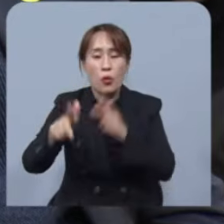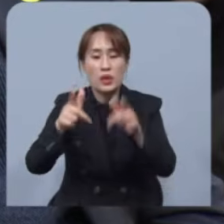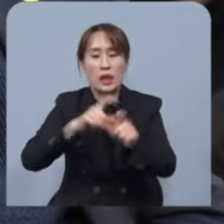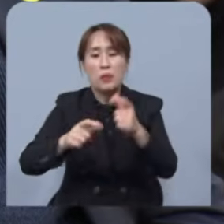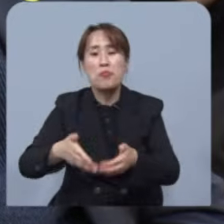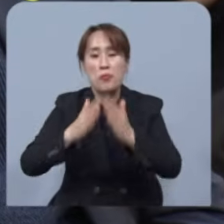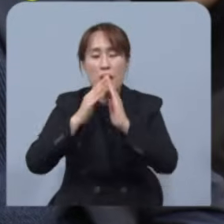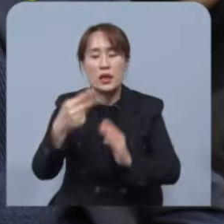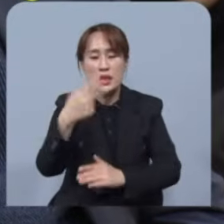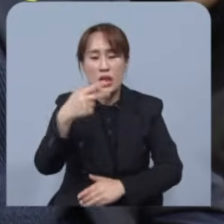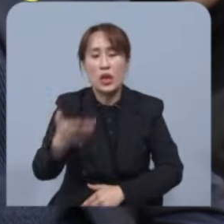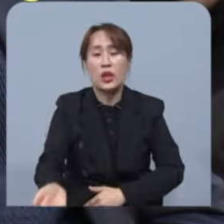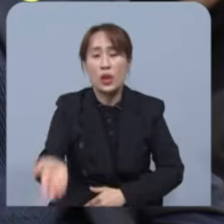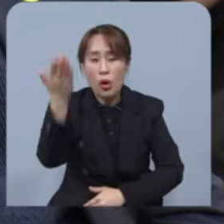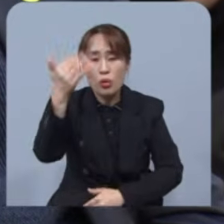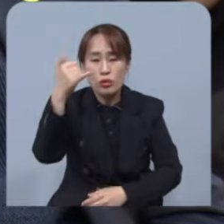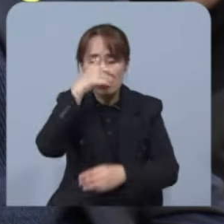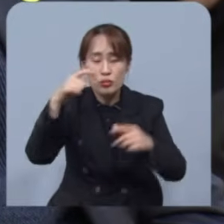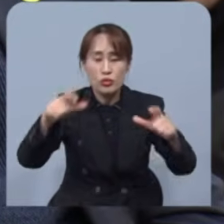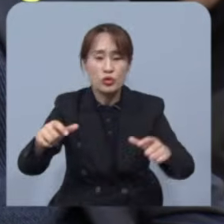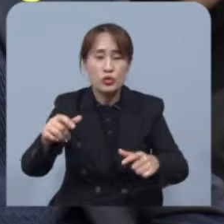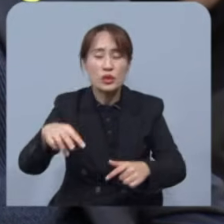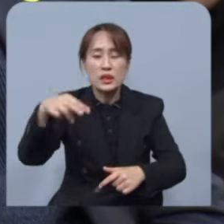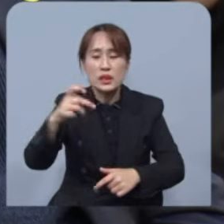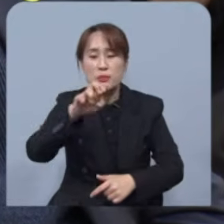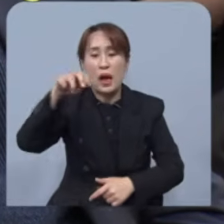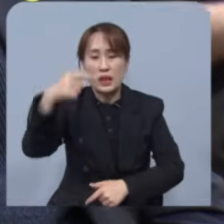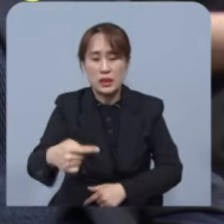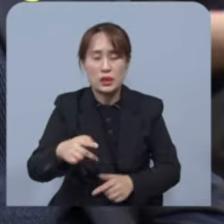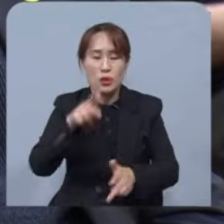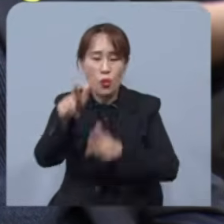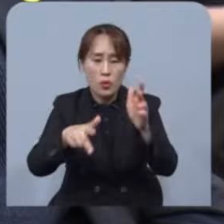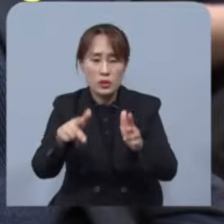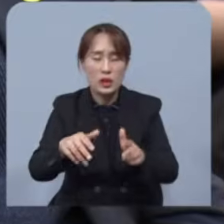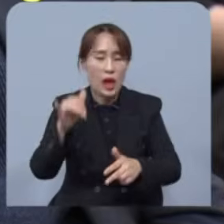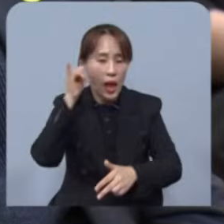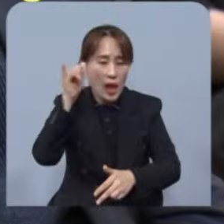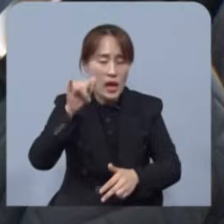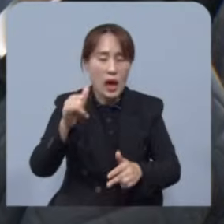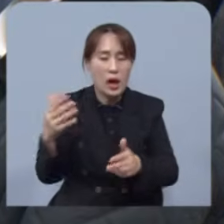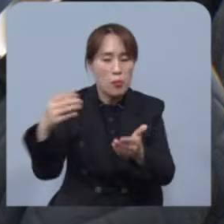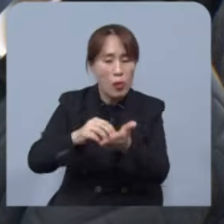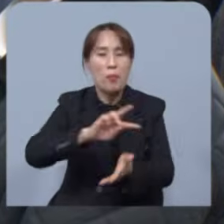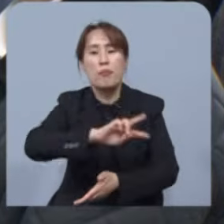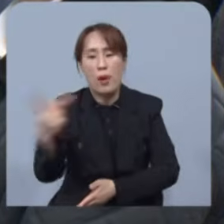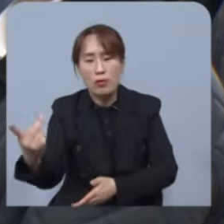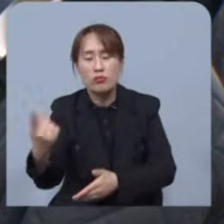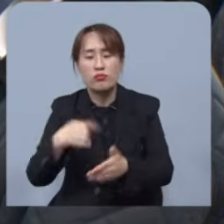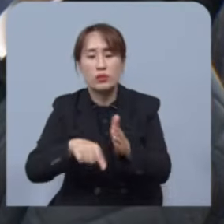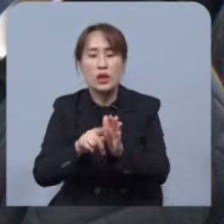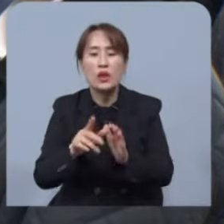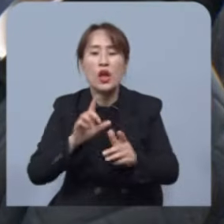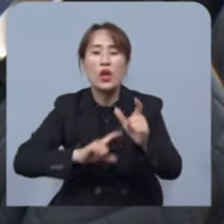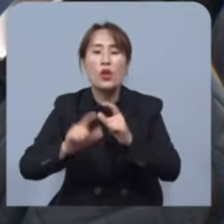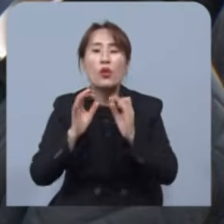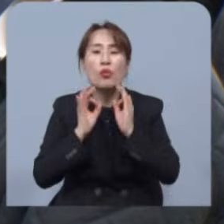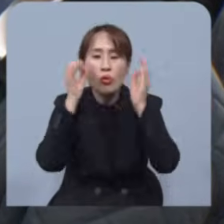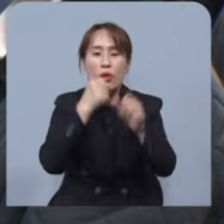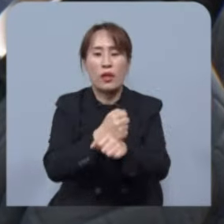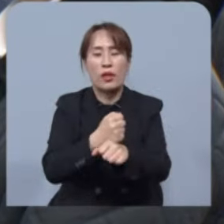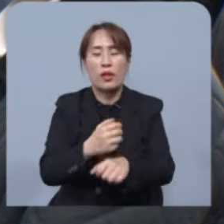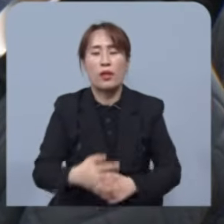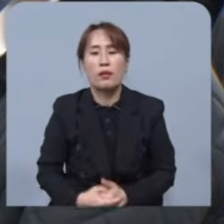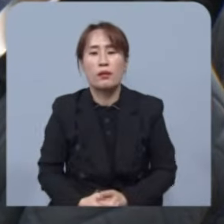추진하고 2,000개가 넘는 충북의 스마트 공장도 AI 팩토리로 전환시키는 노력을 더욱 가속화해 나가겠습니다.